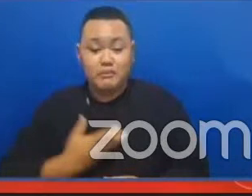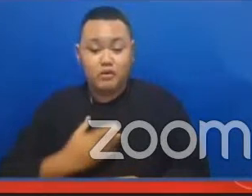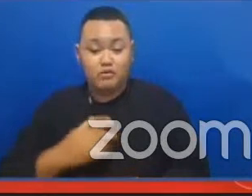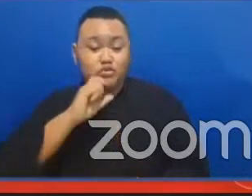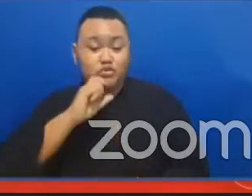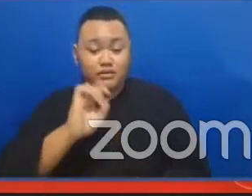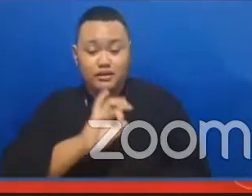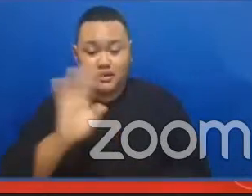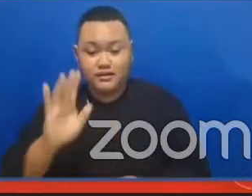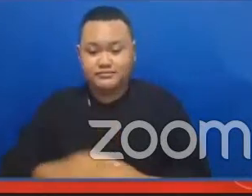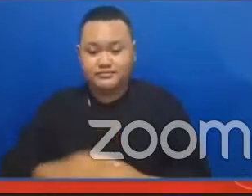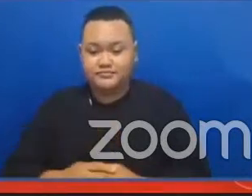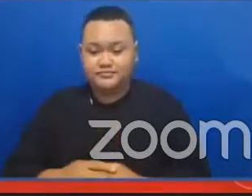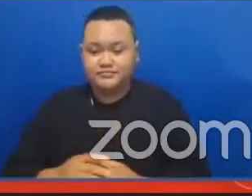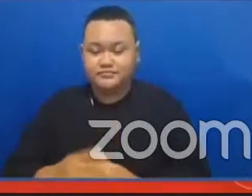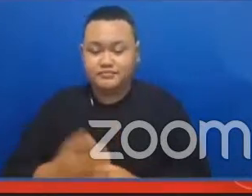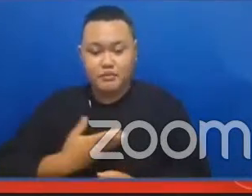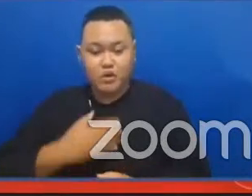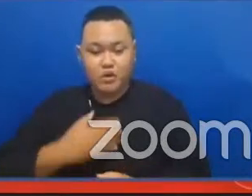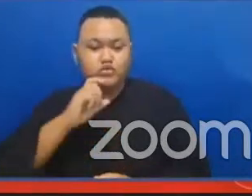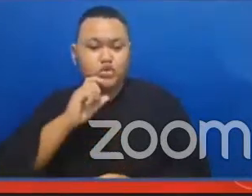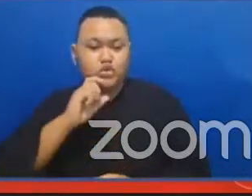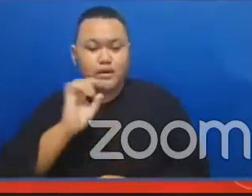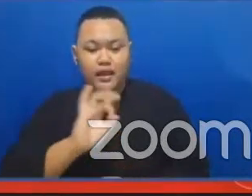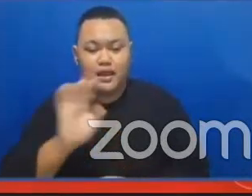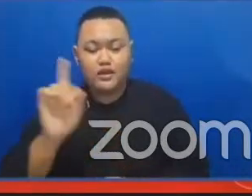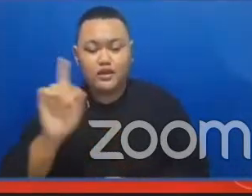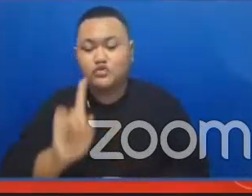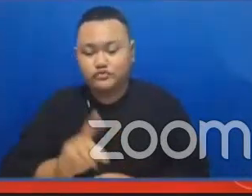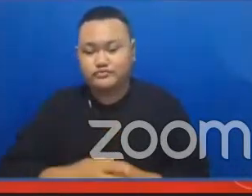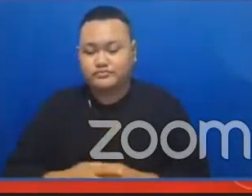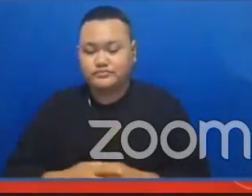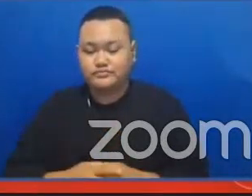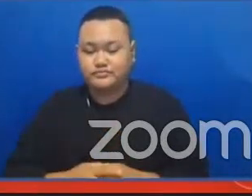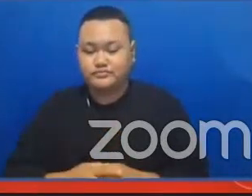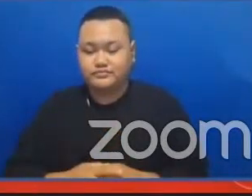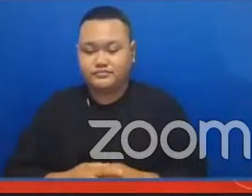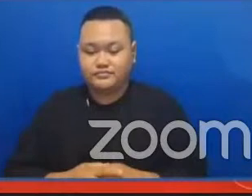akan mencoba yang lain. Saya coba akan lihat